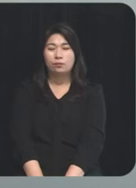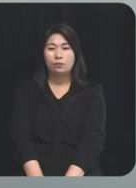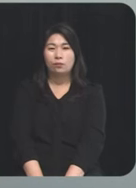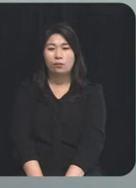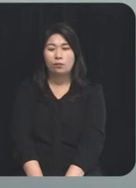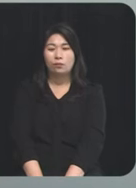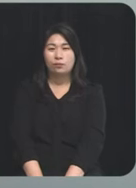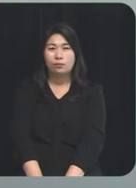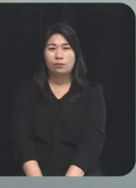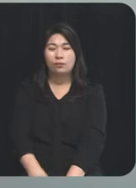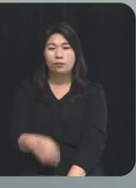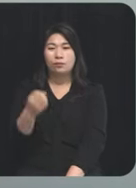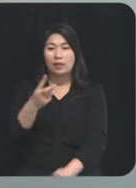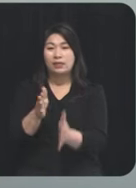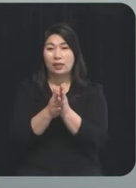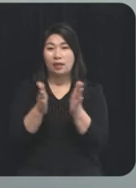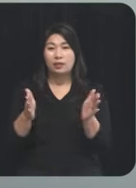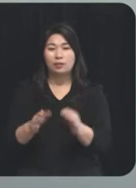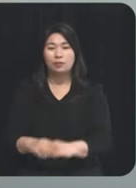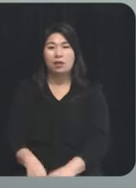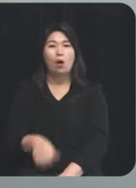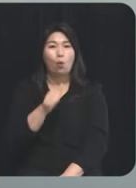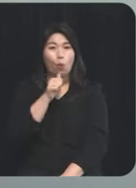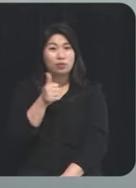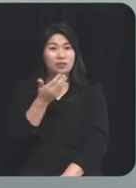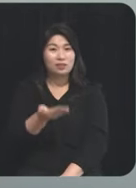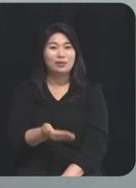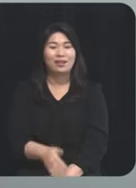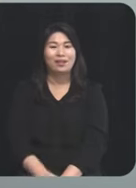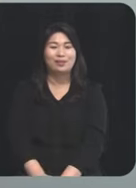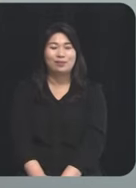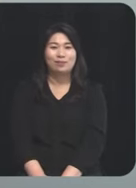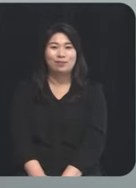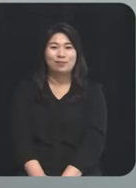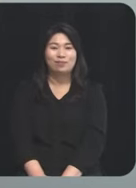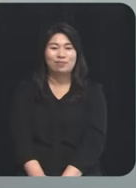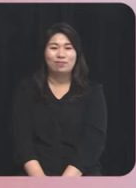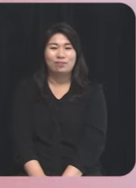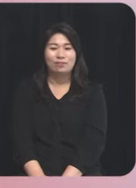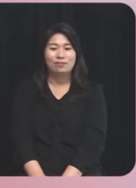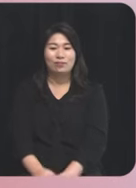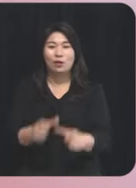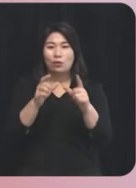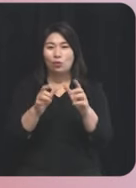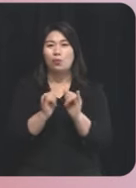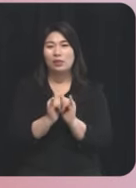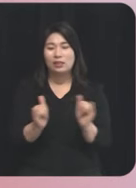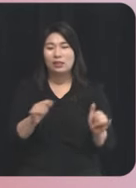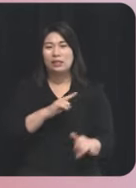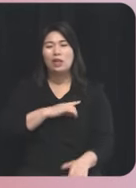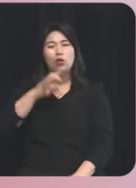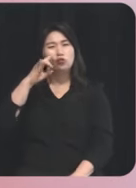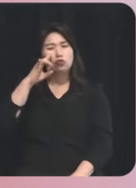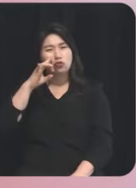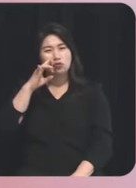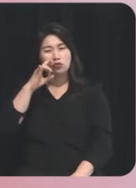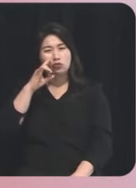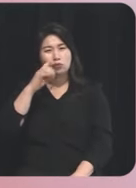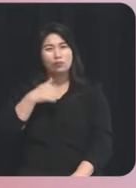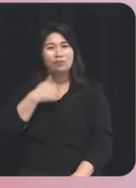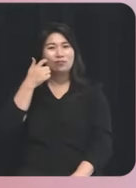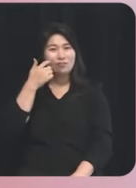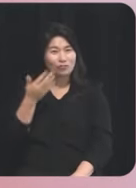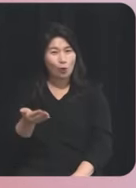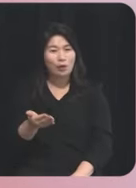후보의 주도권 토론 진행해 주시기 바라겠습니다. 5분 드립니다. 네, 저는 우리 도민들께서 가장 궁금해하시는 점을 우리